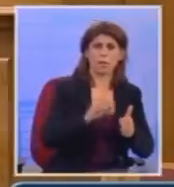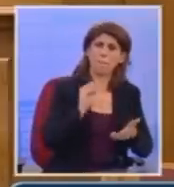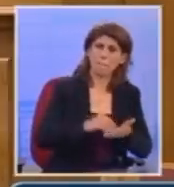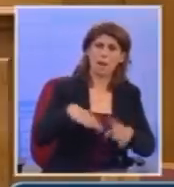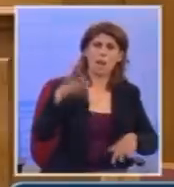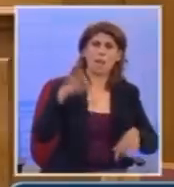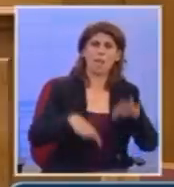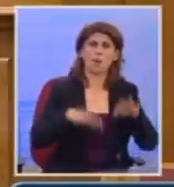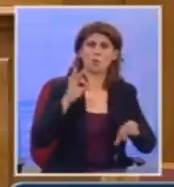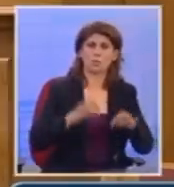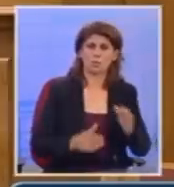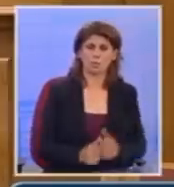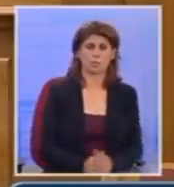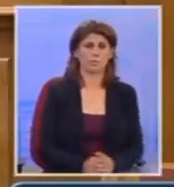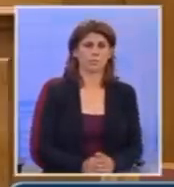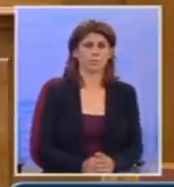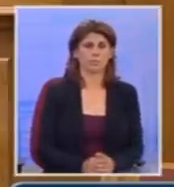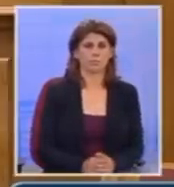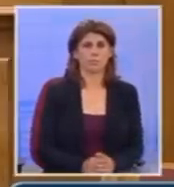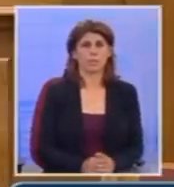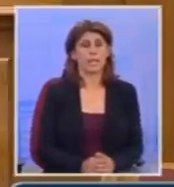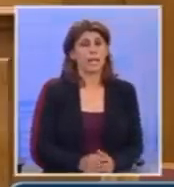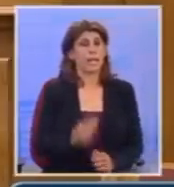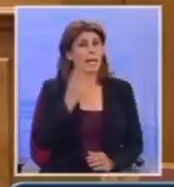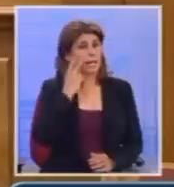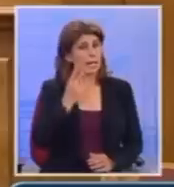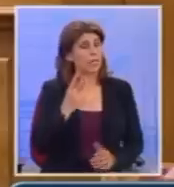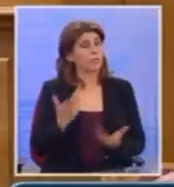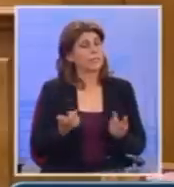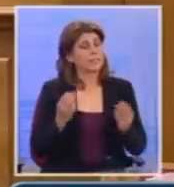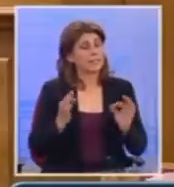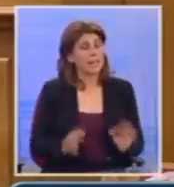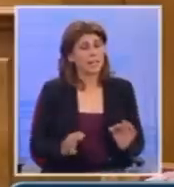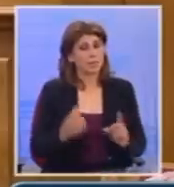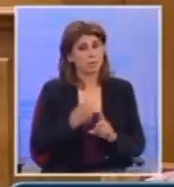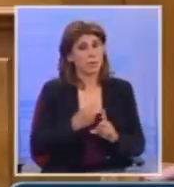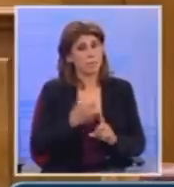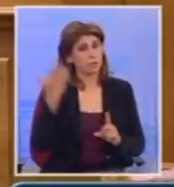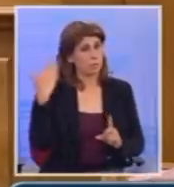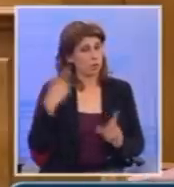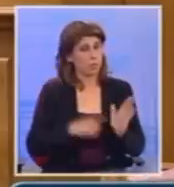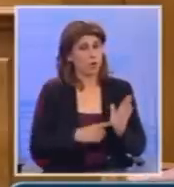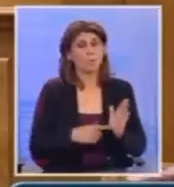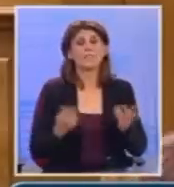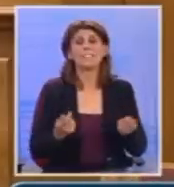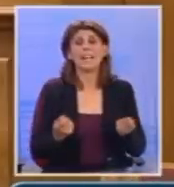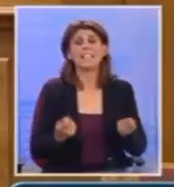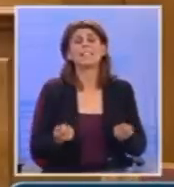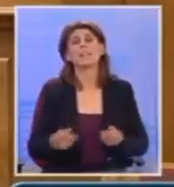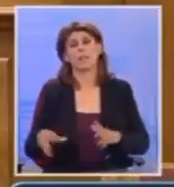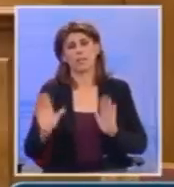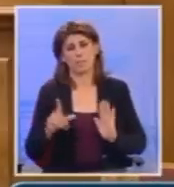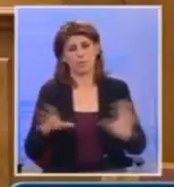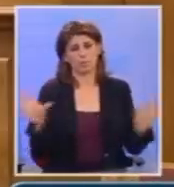κλήρωση. Ας δούμε όμως τι ακριβώς υπερασπίζεστε από τον προηγούμενο νόμο. τι ακριβώς έγινε και τι δεν έγινε με αυτή